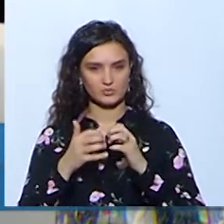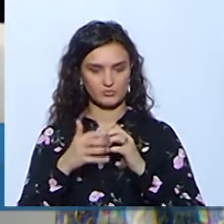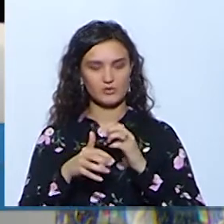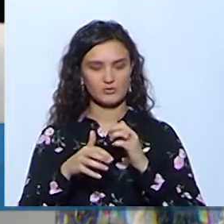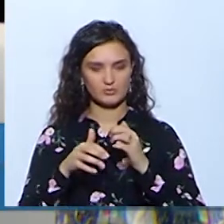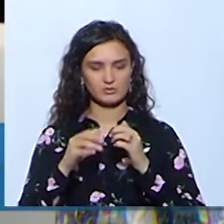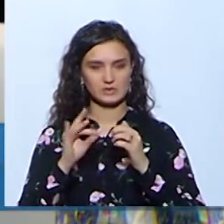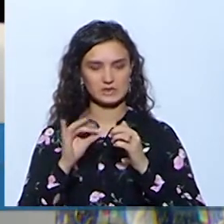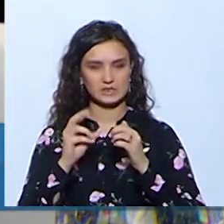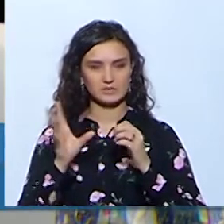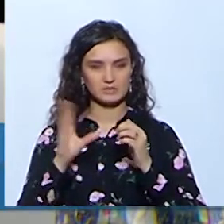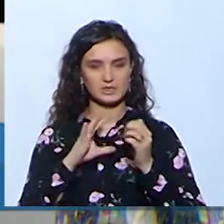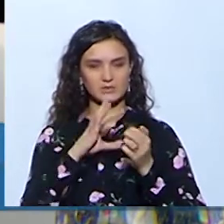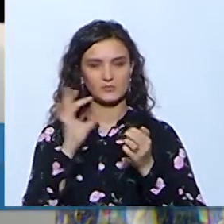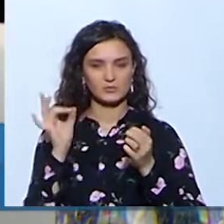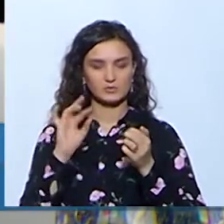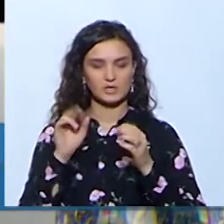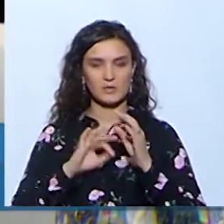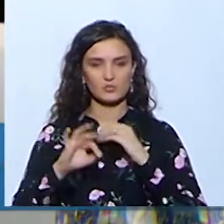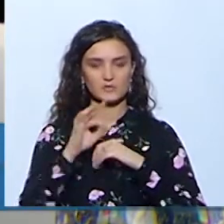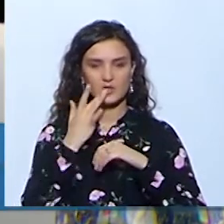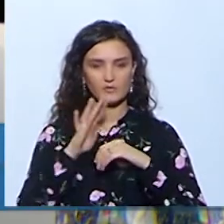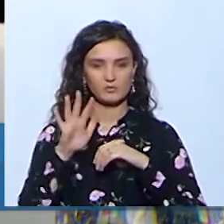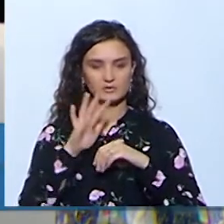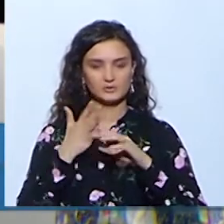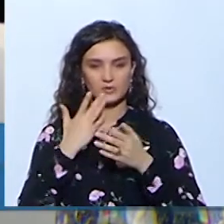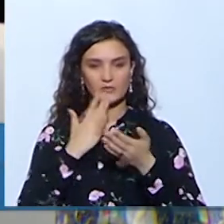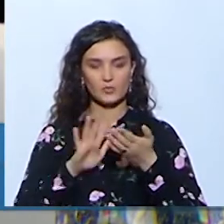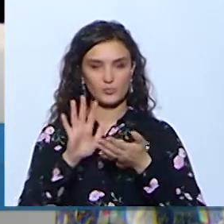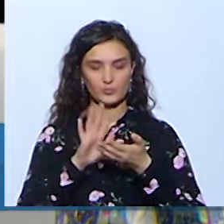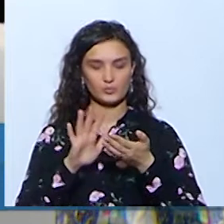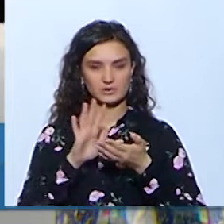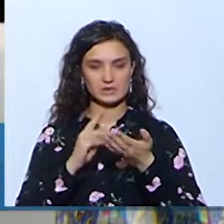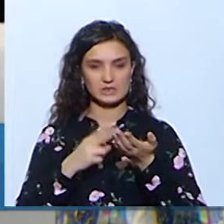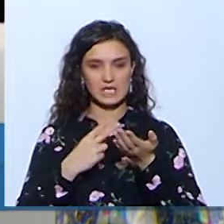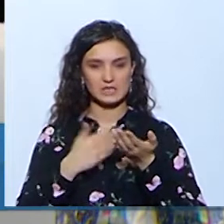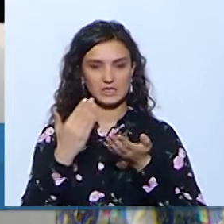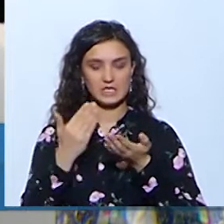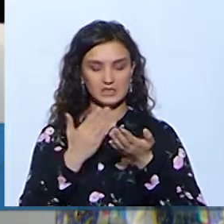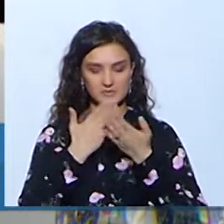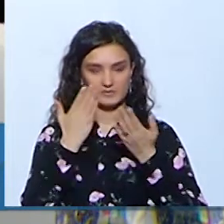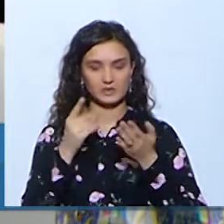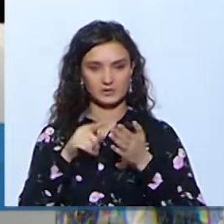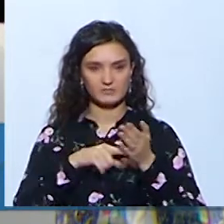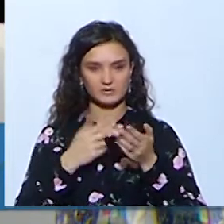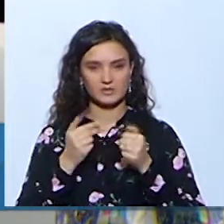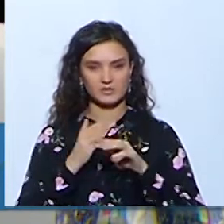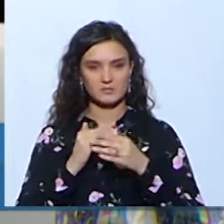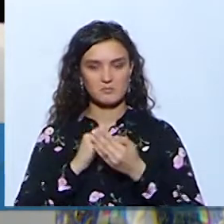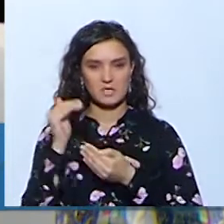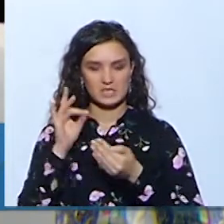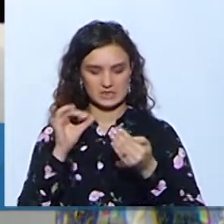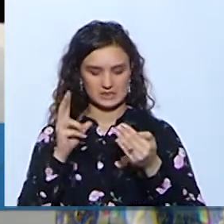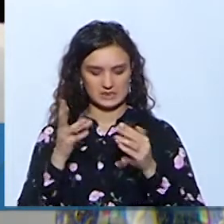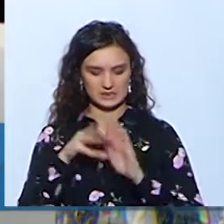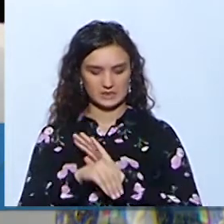ქვეყნები, მთელი პოსტსაბჭოთა სივრცე და აღმოსავლეთ ევროპის ქვეყნები თუ ევროპული დაუშვათ გაიდლაინების მაგალითს გავყვებით, არიან დაუშვათ მაღალ